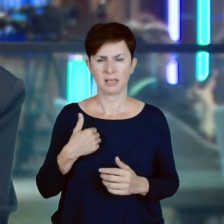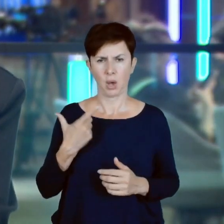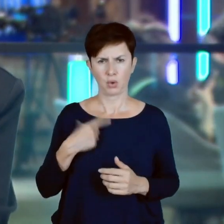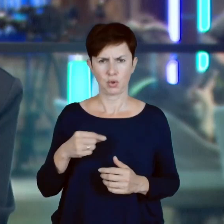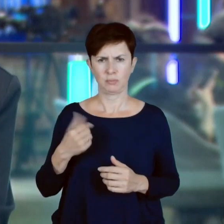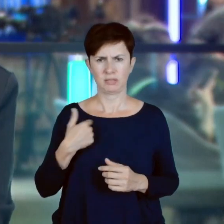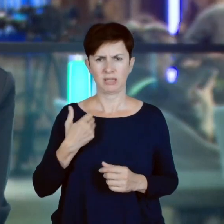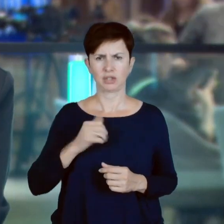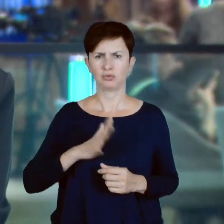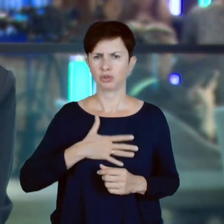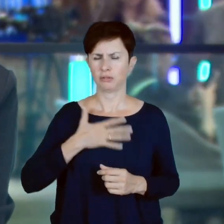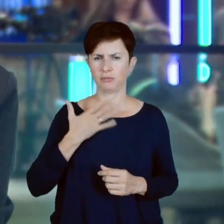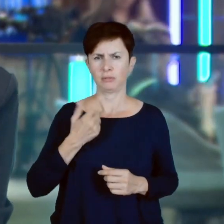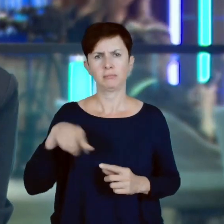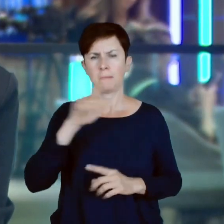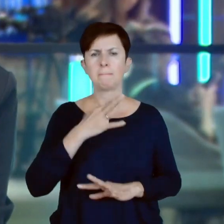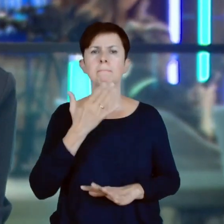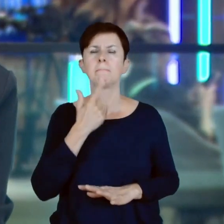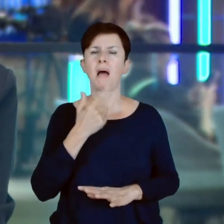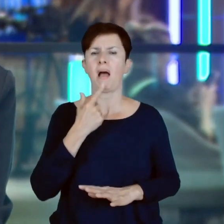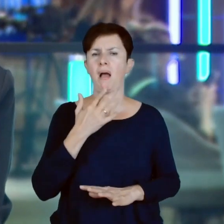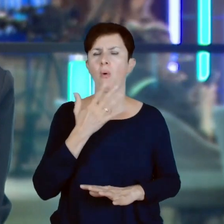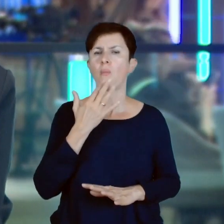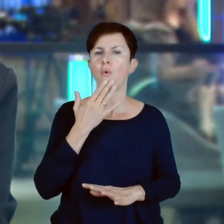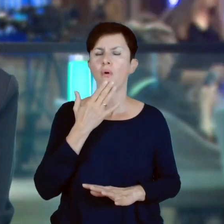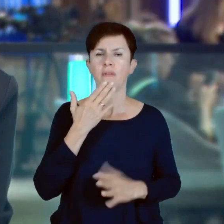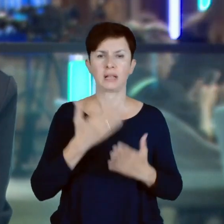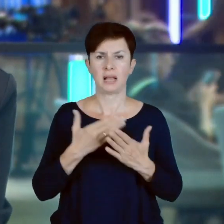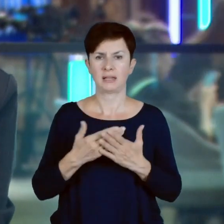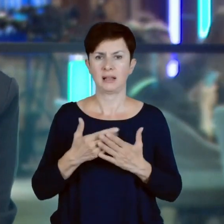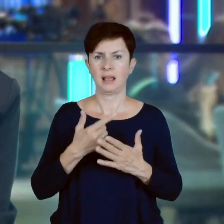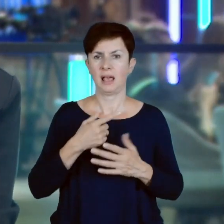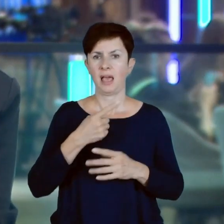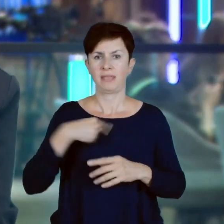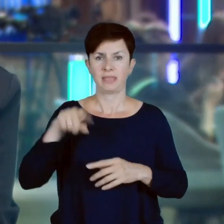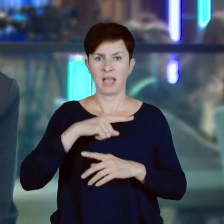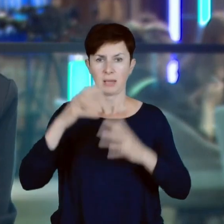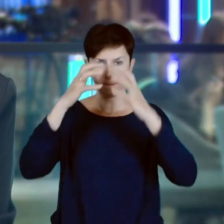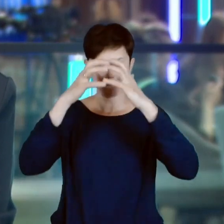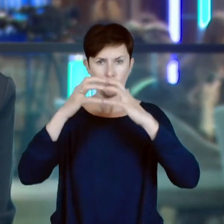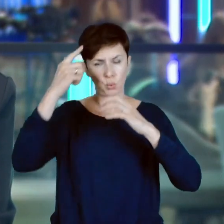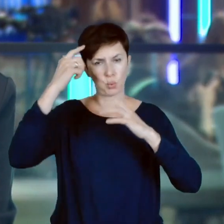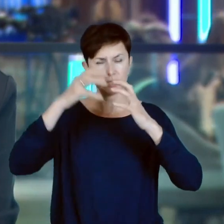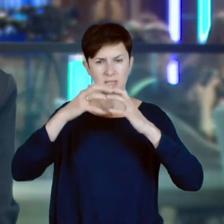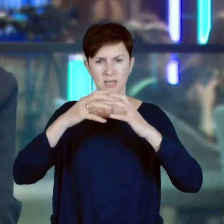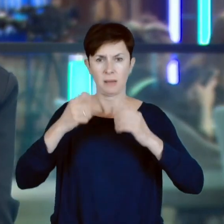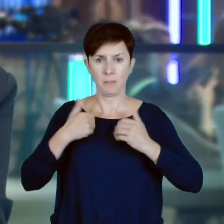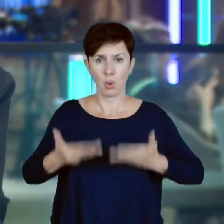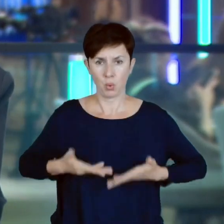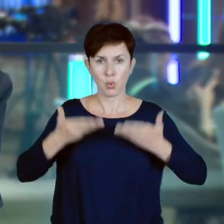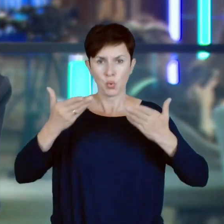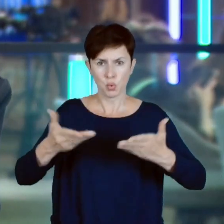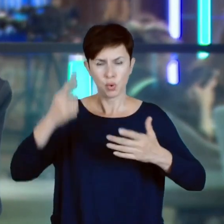się wystarczająco, że my w dużym stopniu nasz mózg się jak się rodzimy jest w dużym stopniu niedokończony, prawda? Czyli